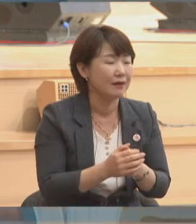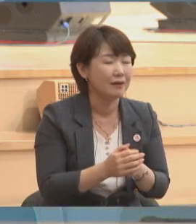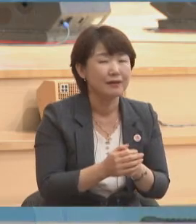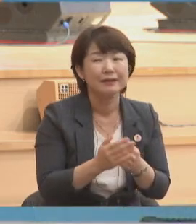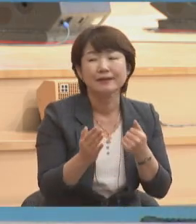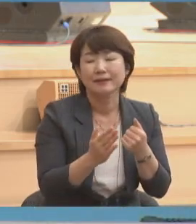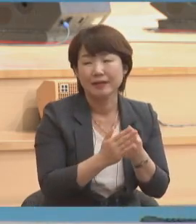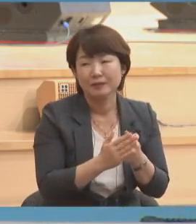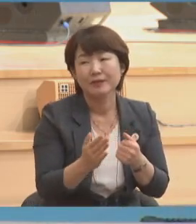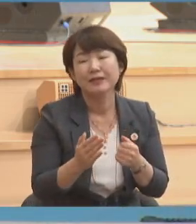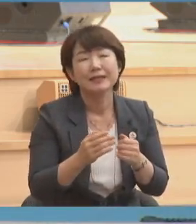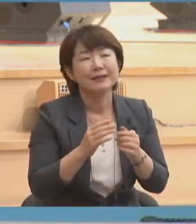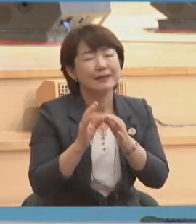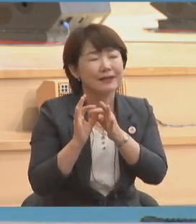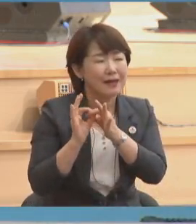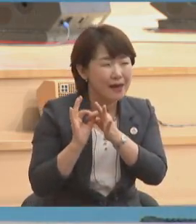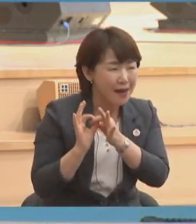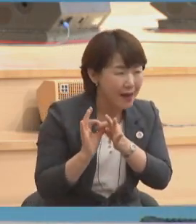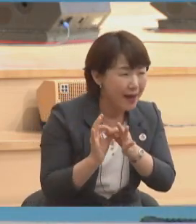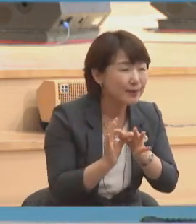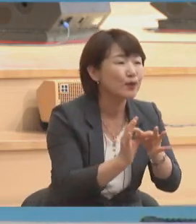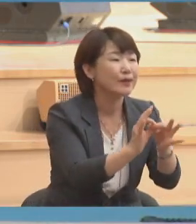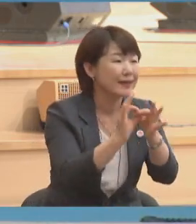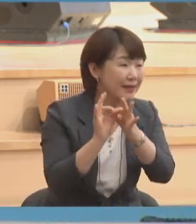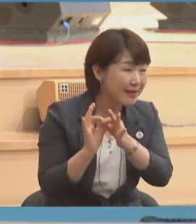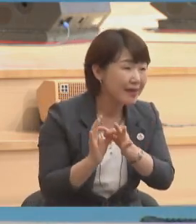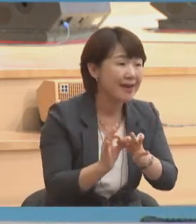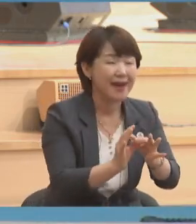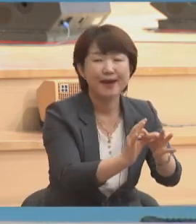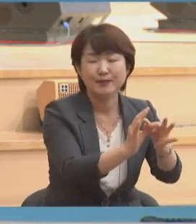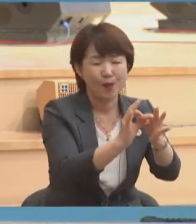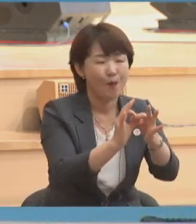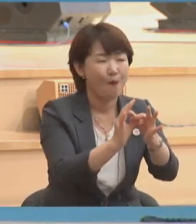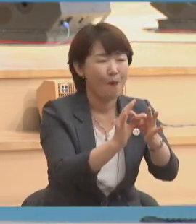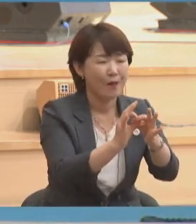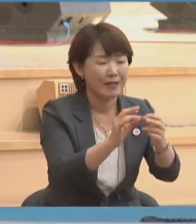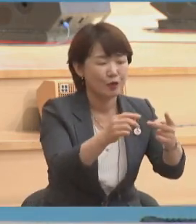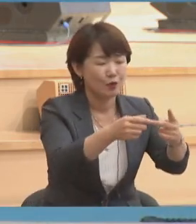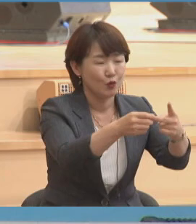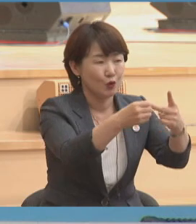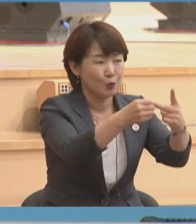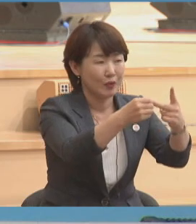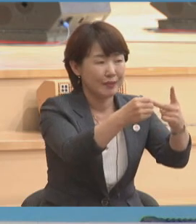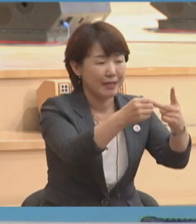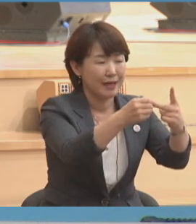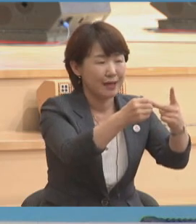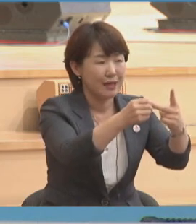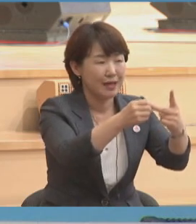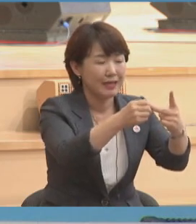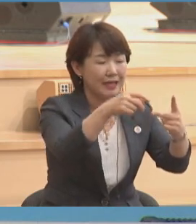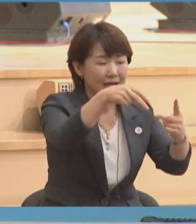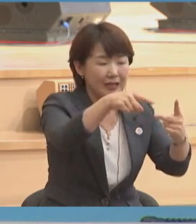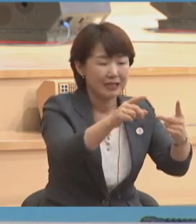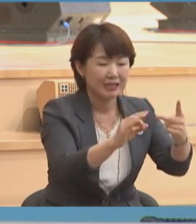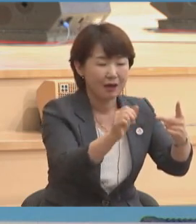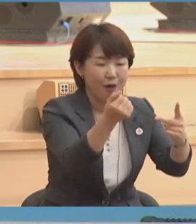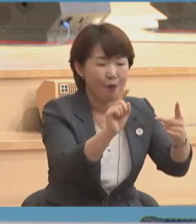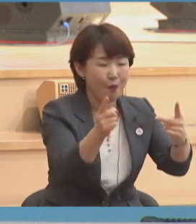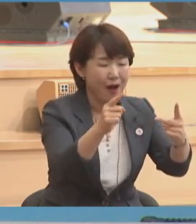그러면서 계속 이어져야 될 이 두 번째 레디컬 체인지, 그러니까 성화의 영역들에